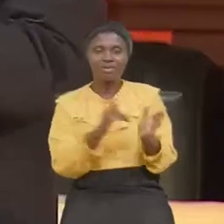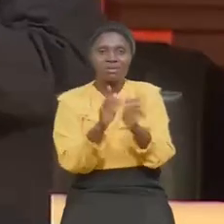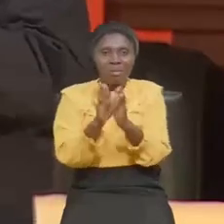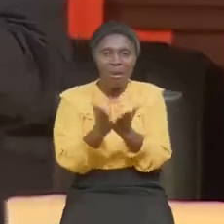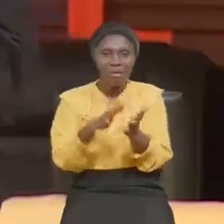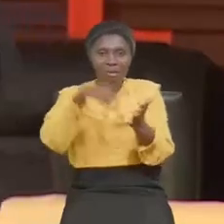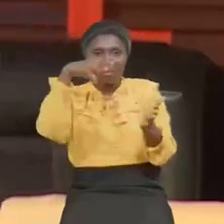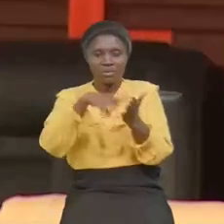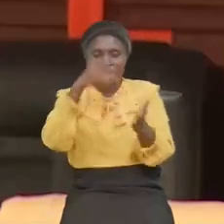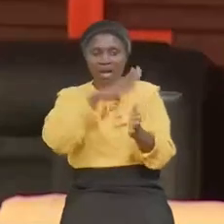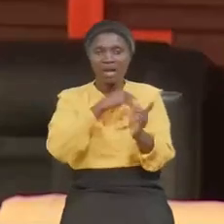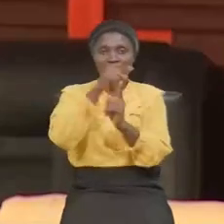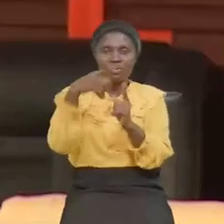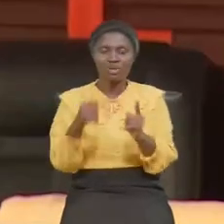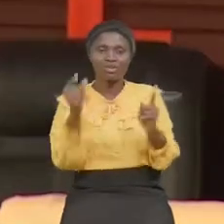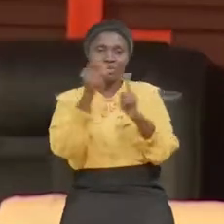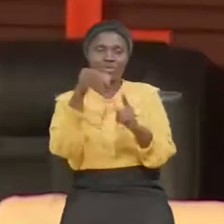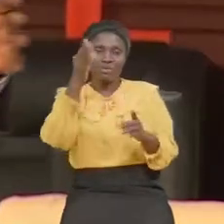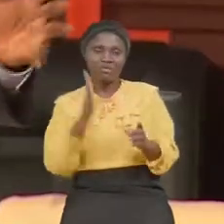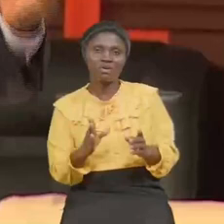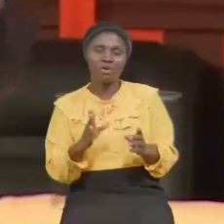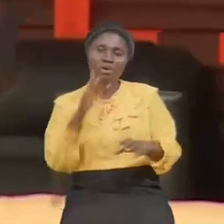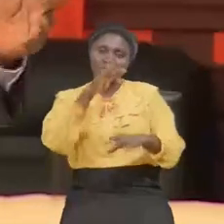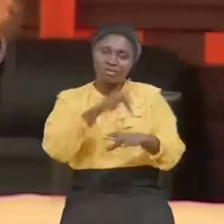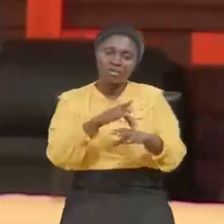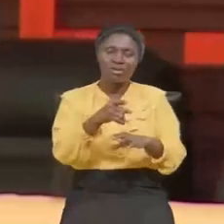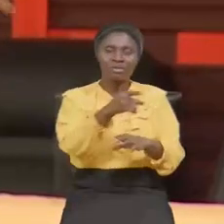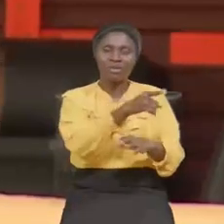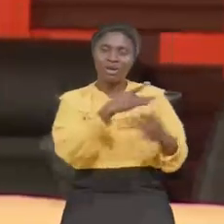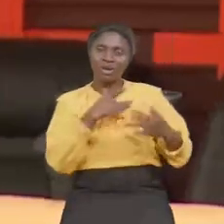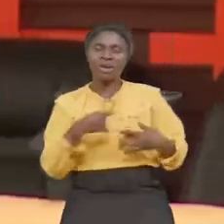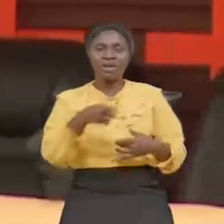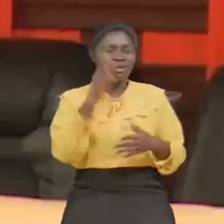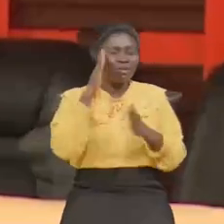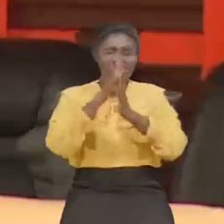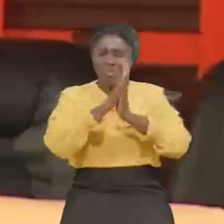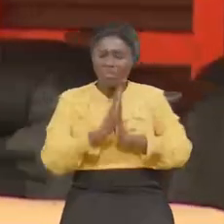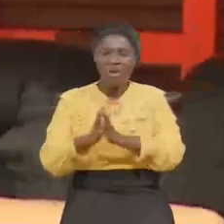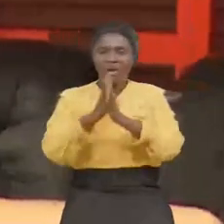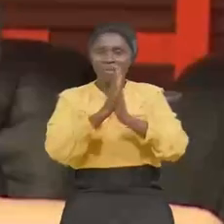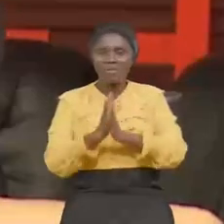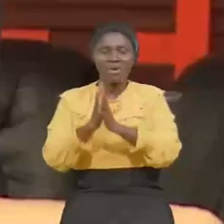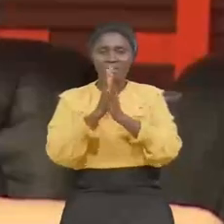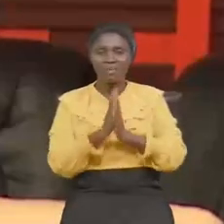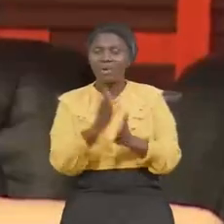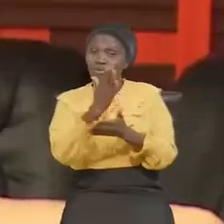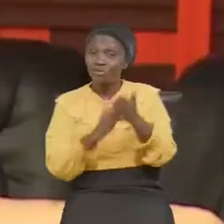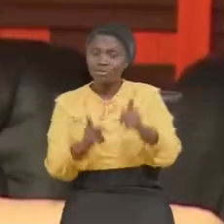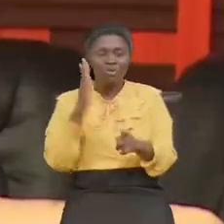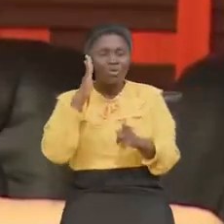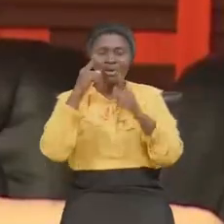parole de Dieu les atteignait, ils priaient et priaient et priaient. Certains pleuraient, certains